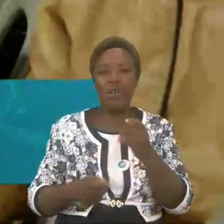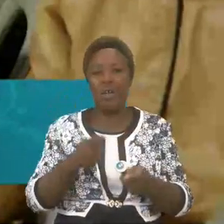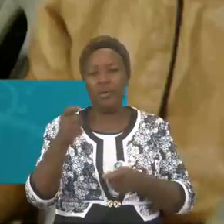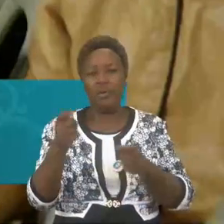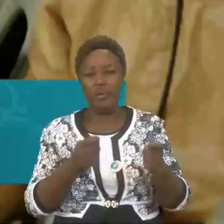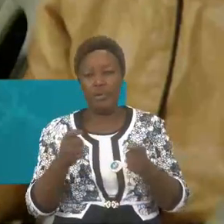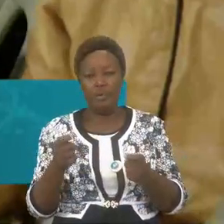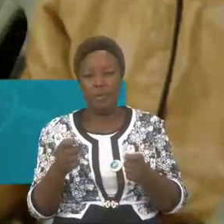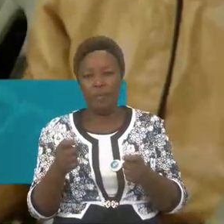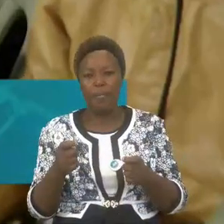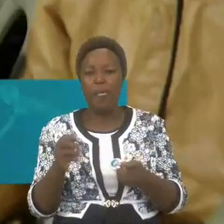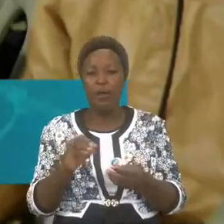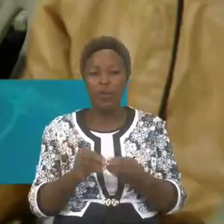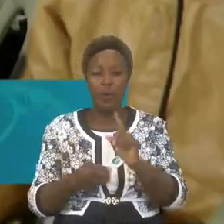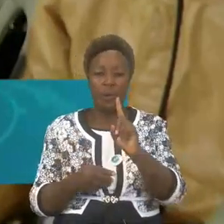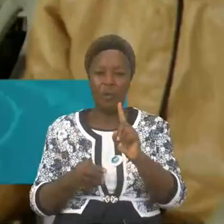premier point.